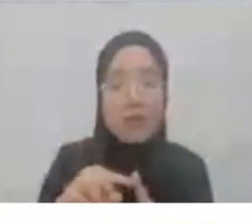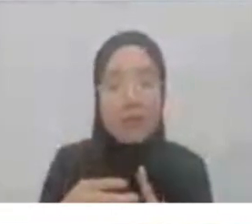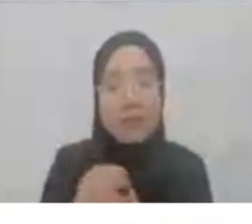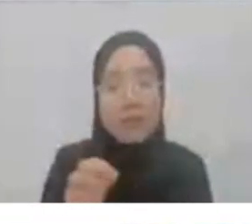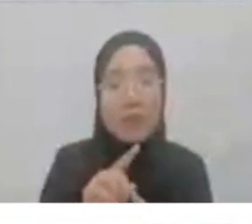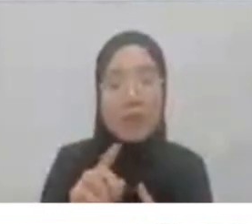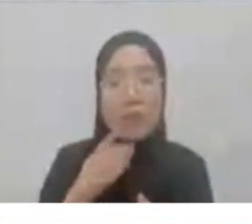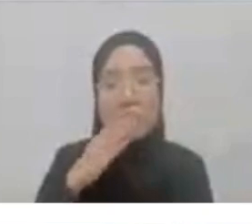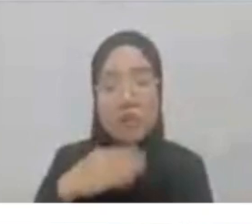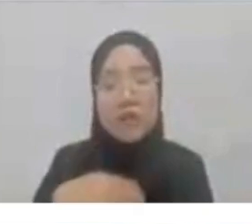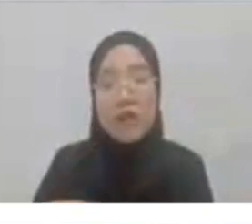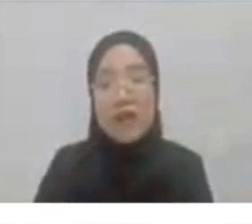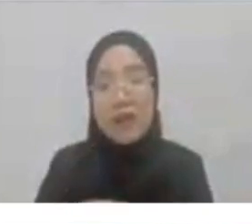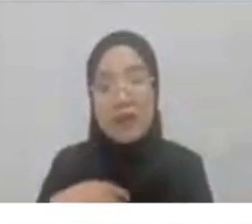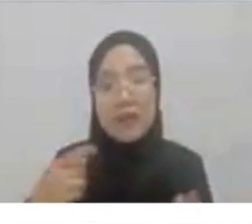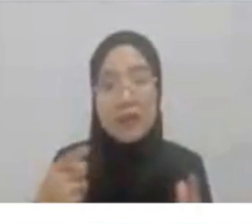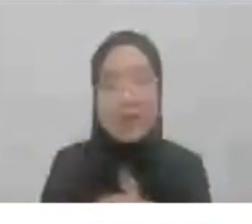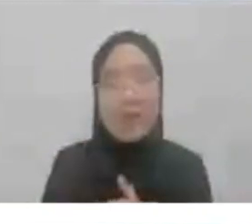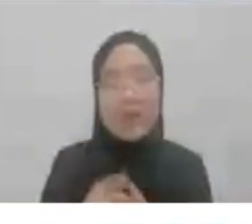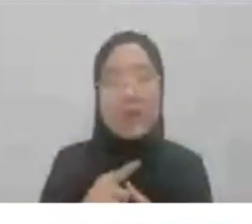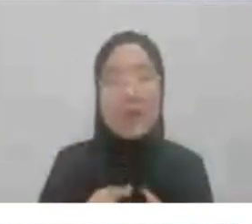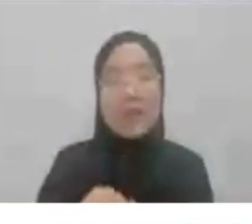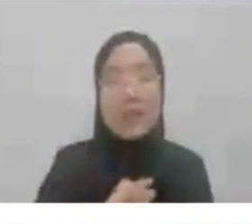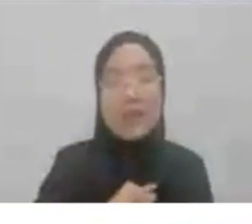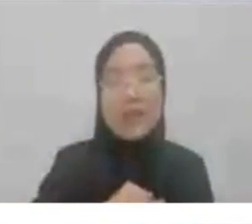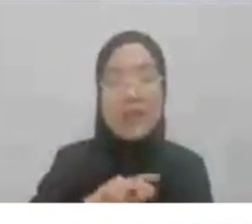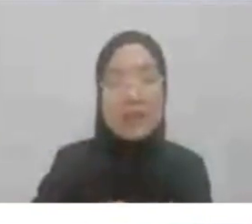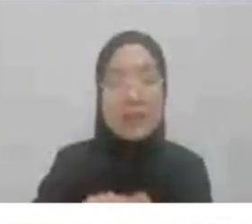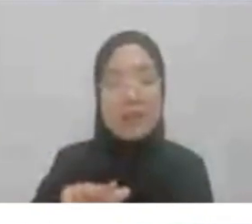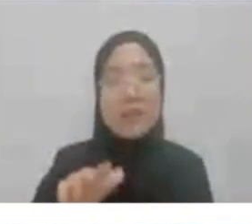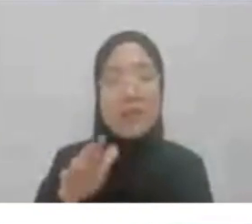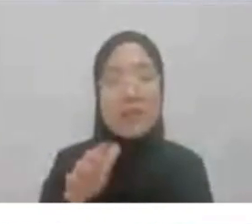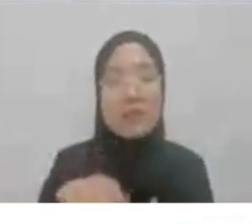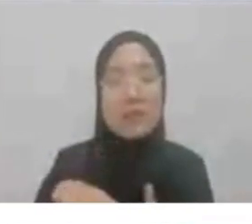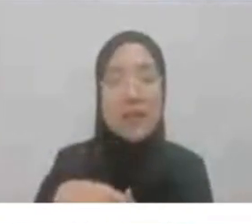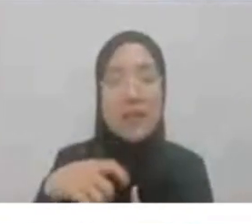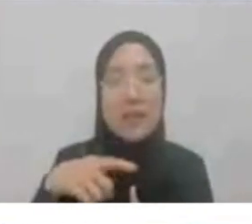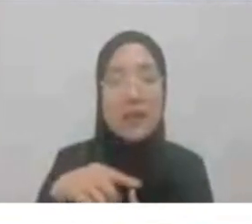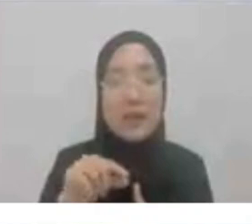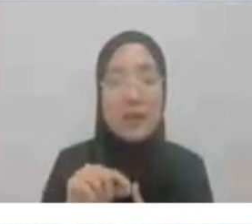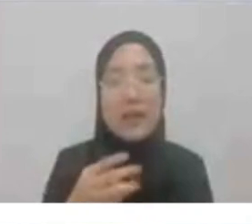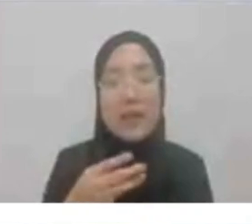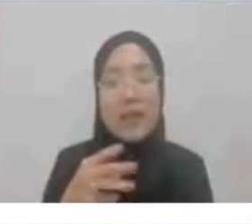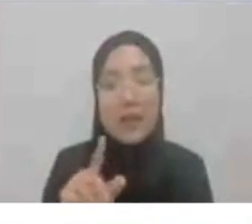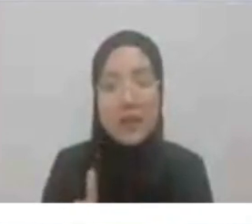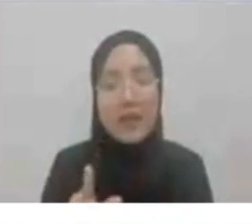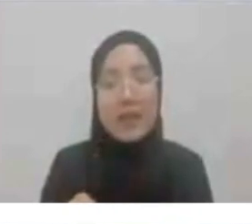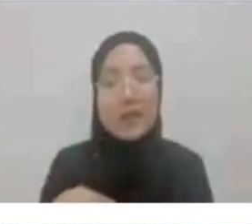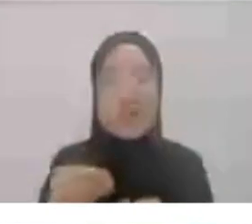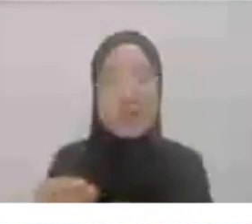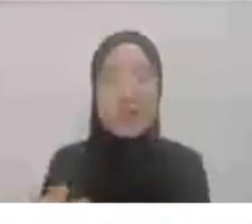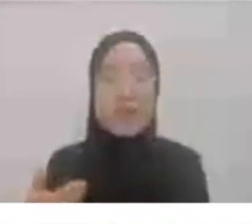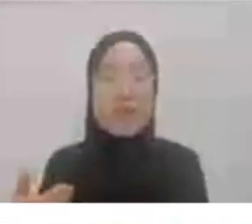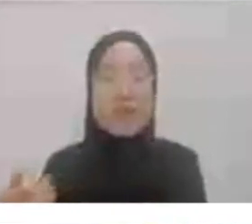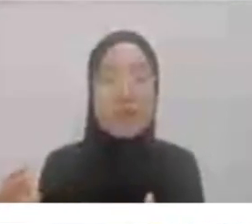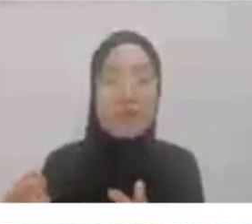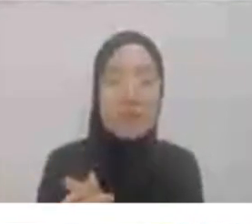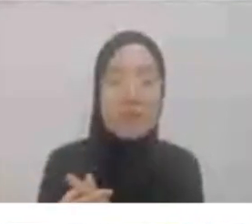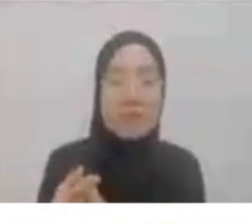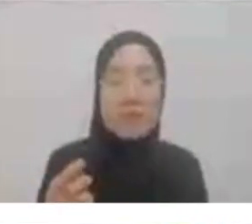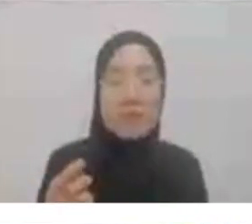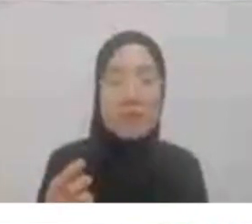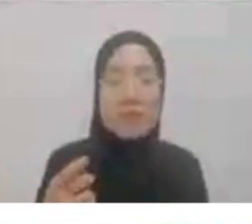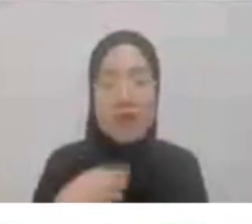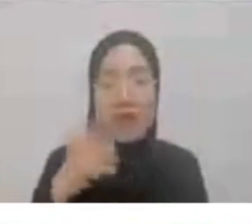dan memiliki identitas resmi yang sah seperti ktpl pemilih khusus memiliki hak untuk memberikan suara pada TPS yang sesuai dengan alamat yang tercantum dalam